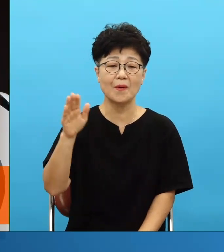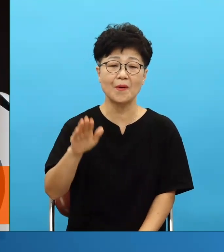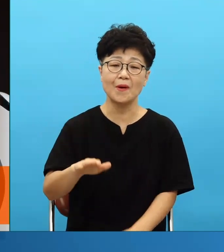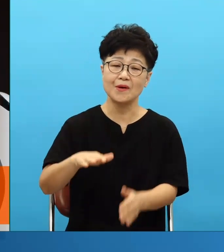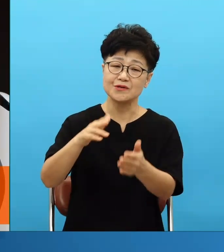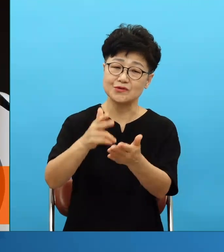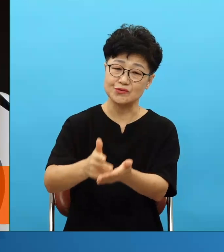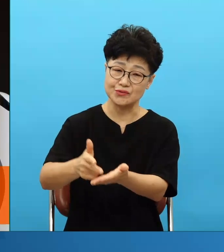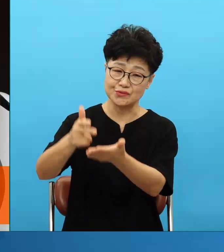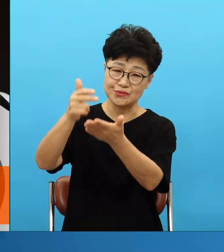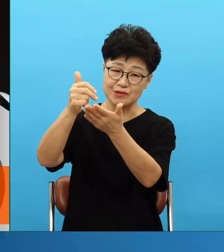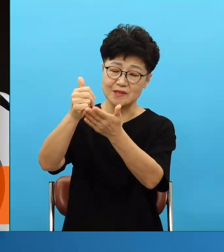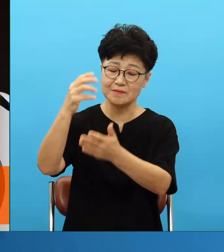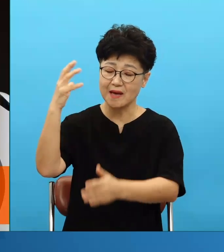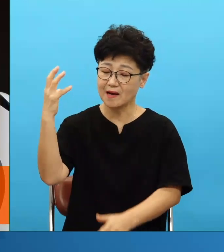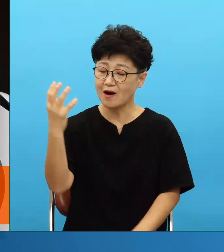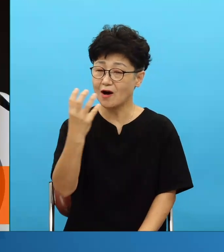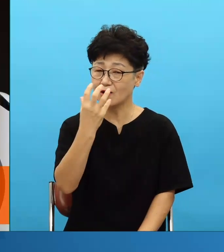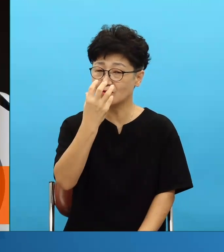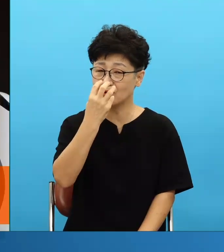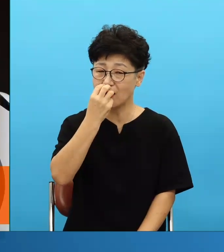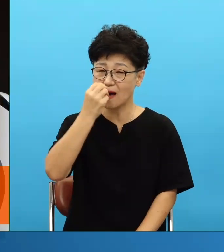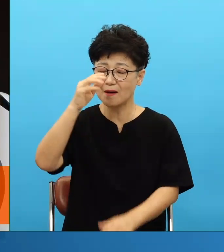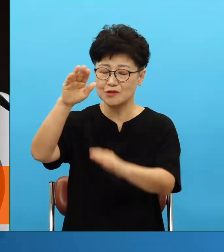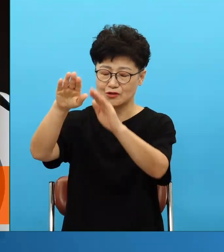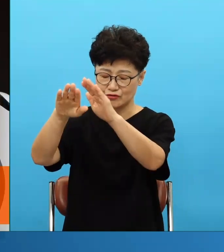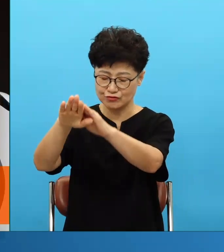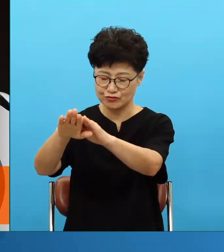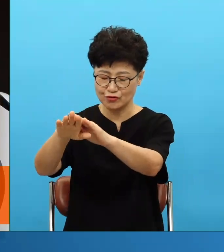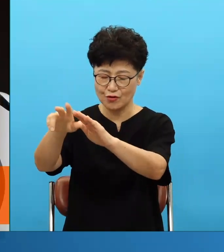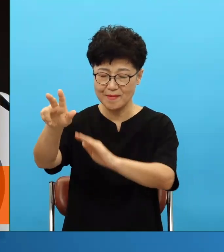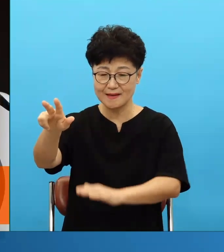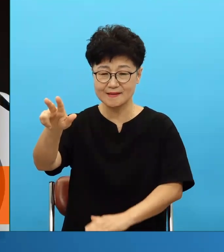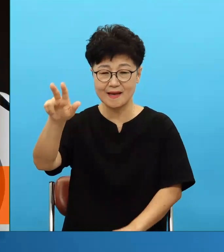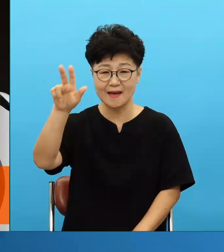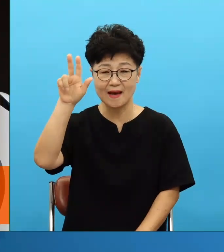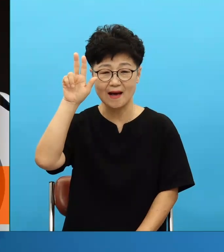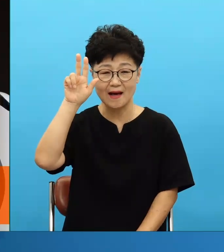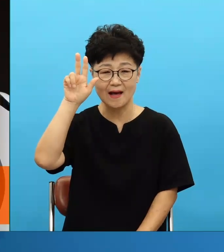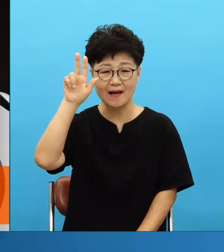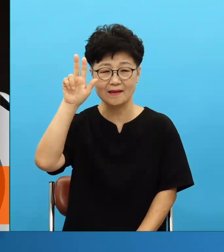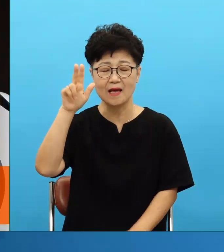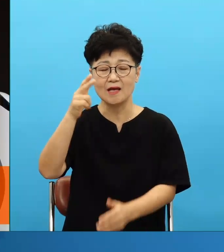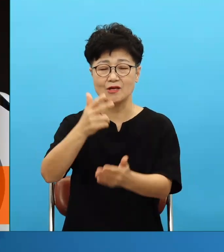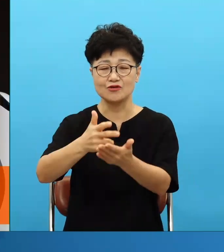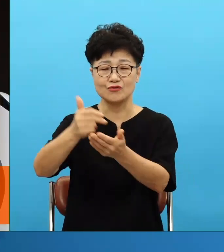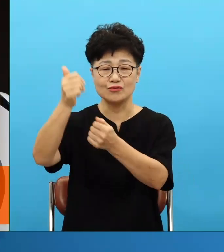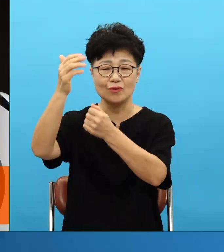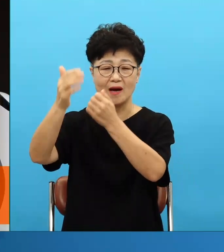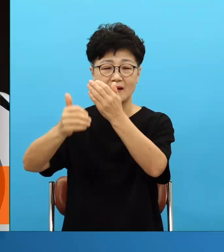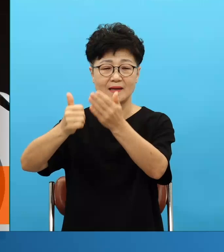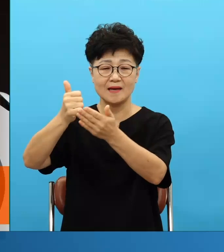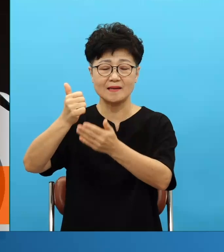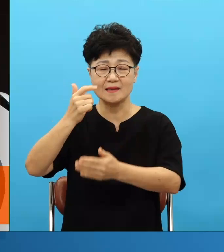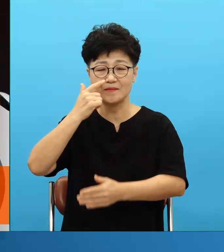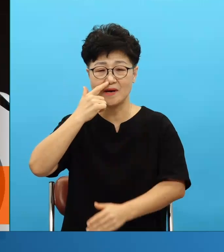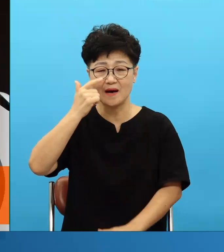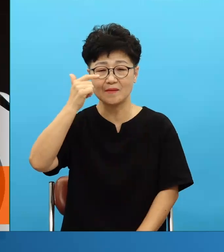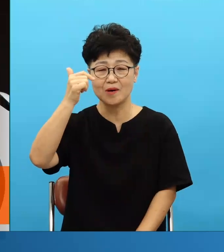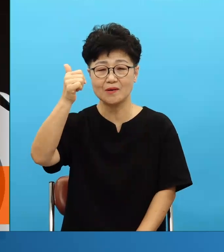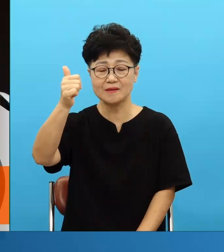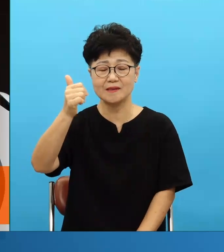없어도 주님의 거룩함을 두고 맹세하. 주